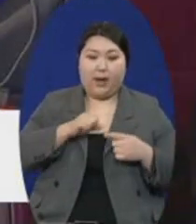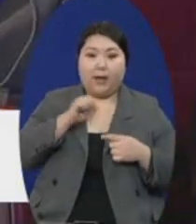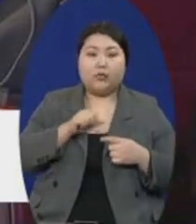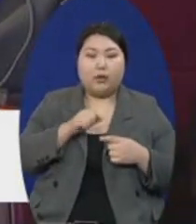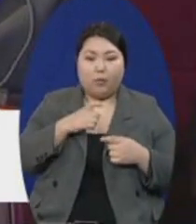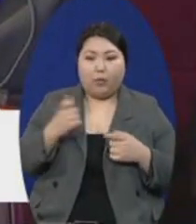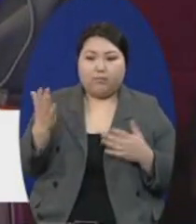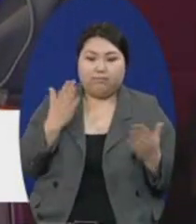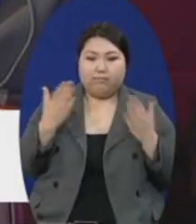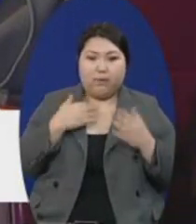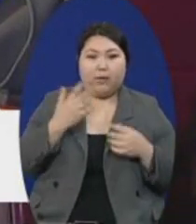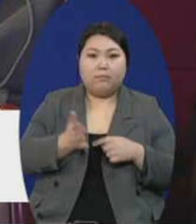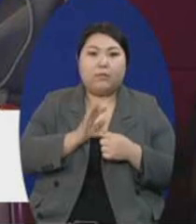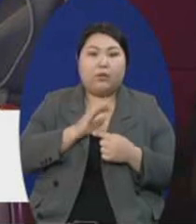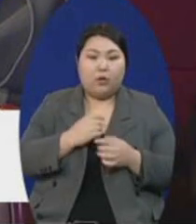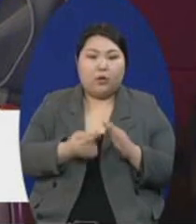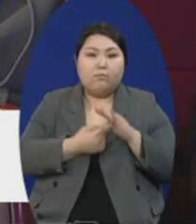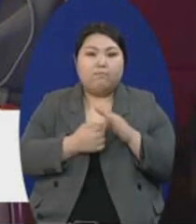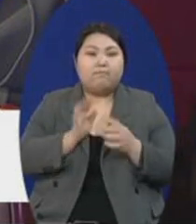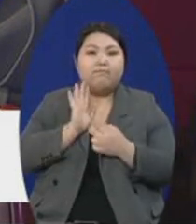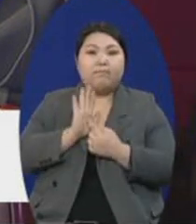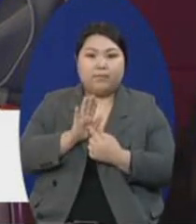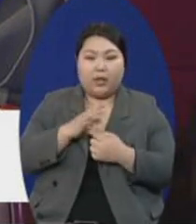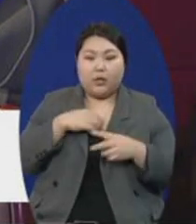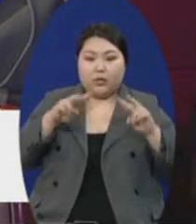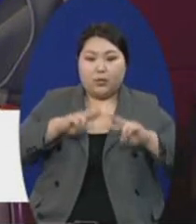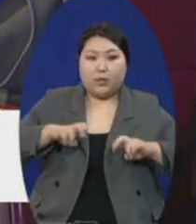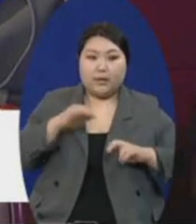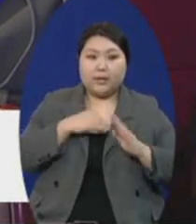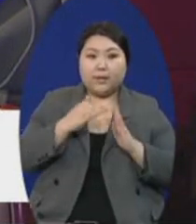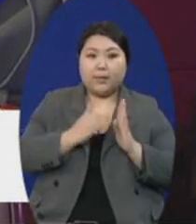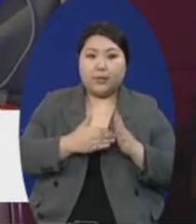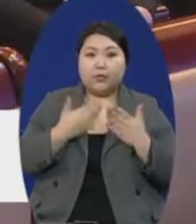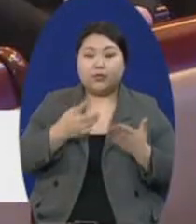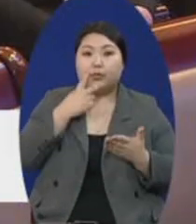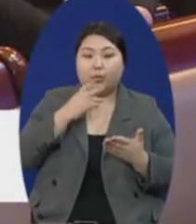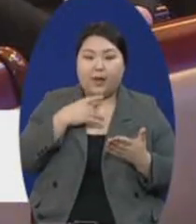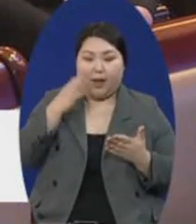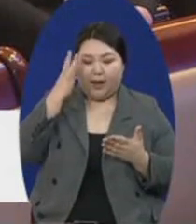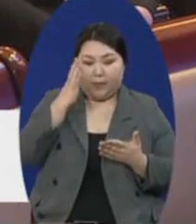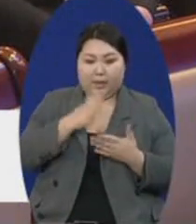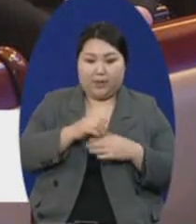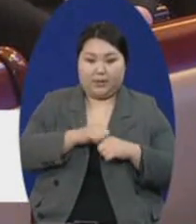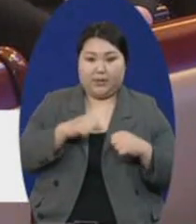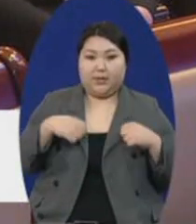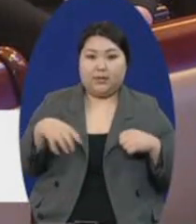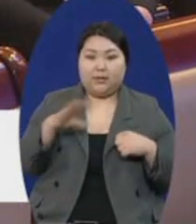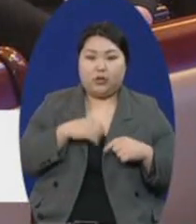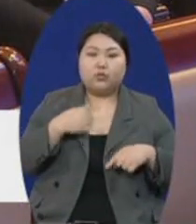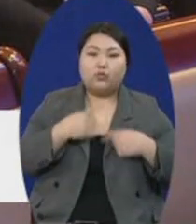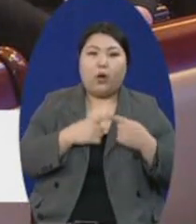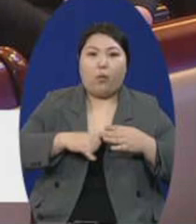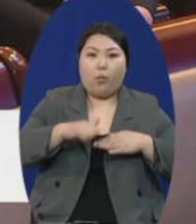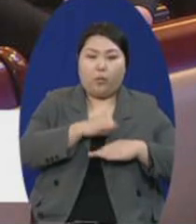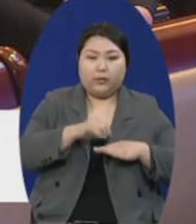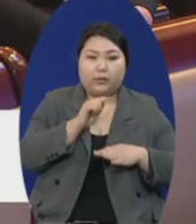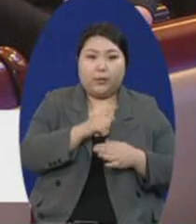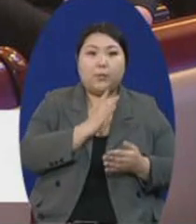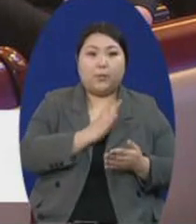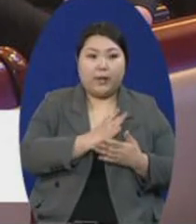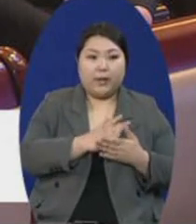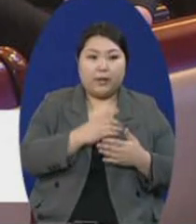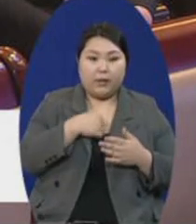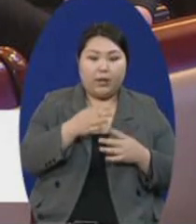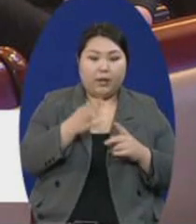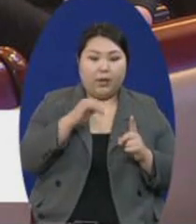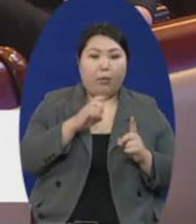байр сууриа илэрхийлж байгаа. Ер нь бол судлаачдын тайлбарж байгаа үзэл гадаадд байгаа иргэдийн хувьд тухайн улс орнд байгаа